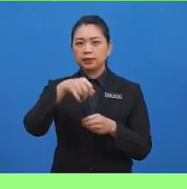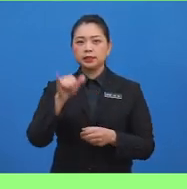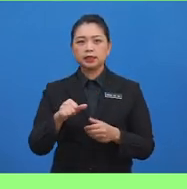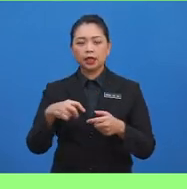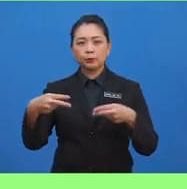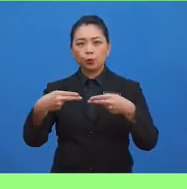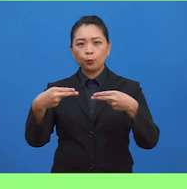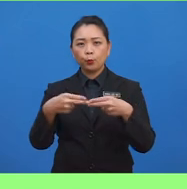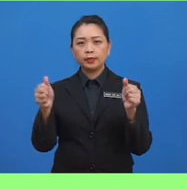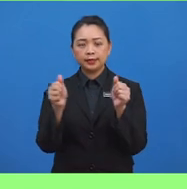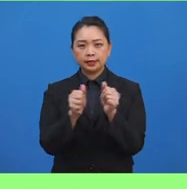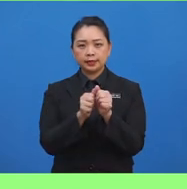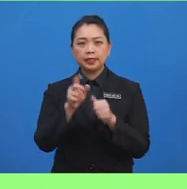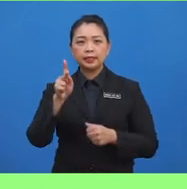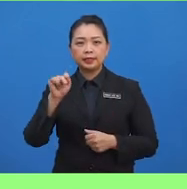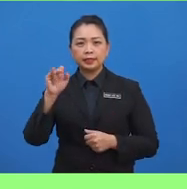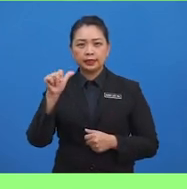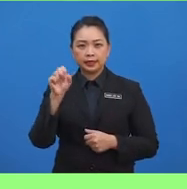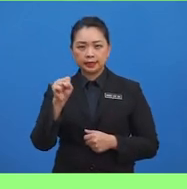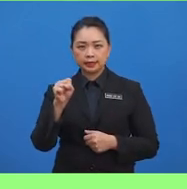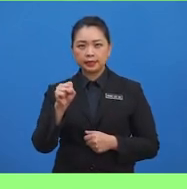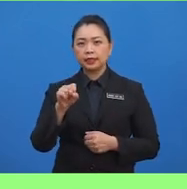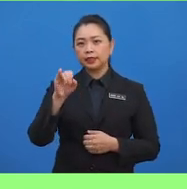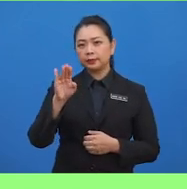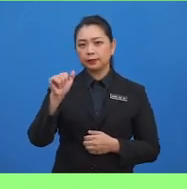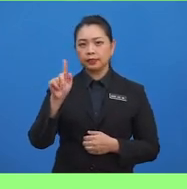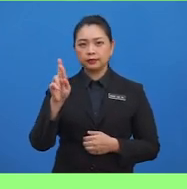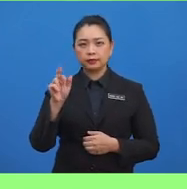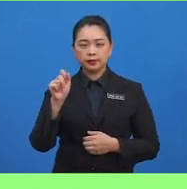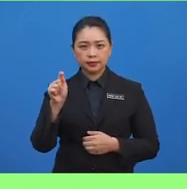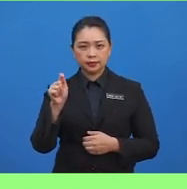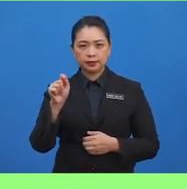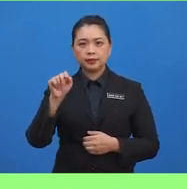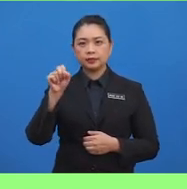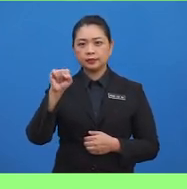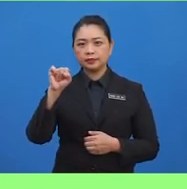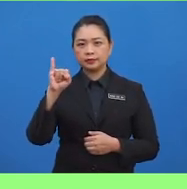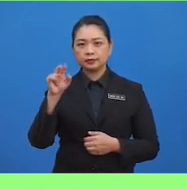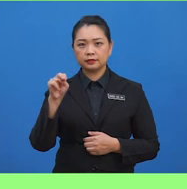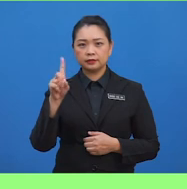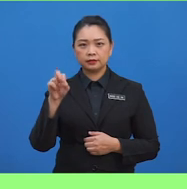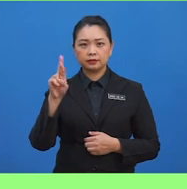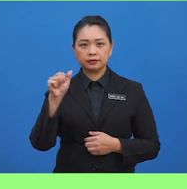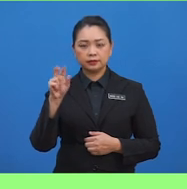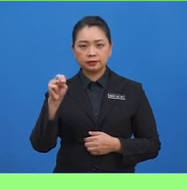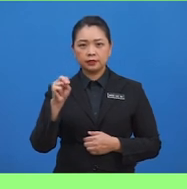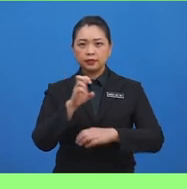kias ibarat sindiran nasehat